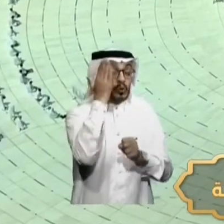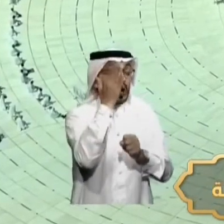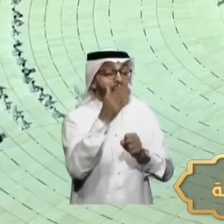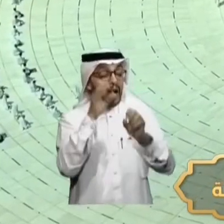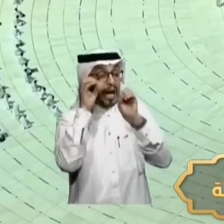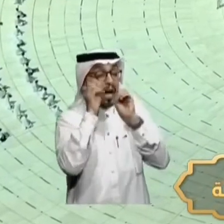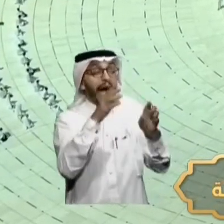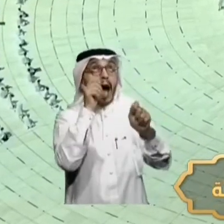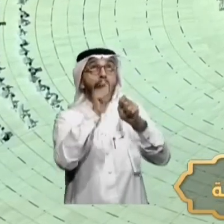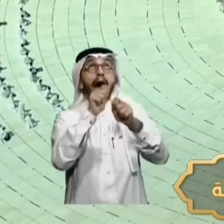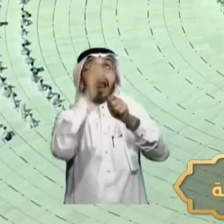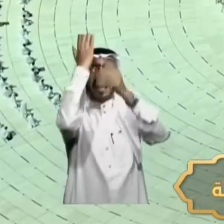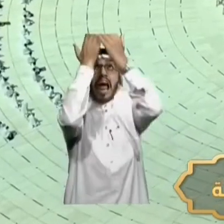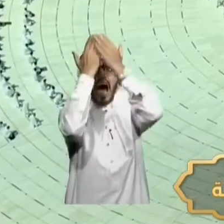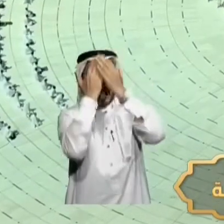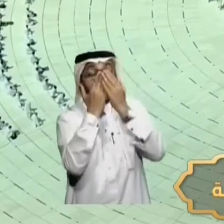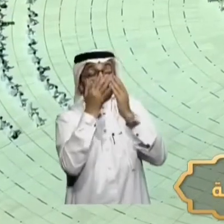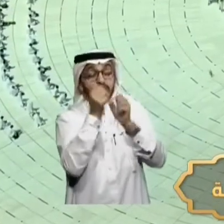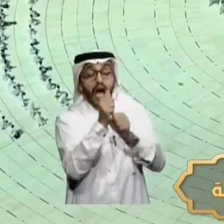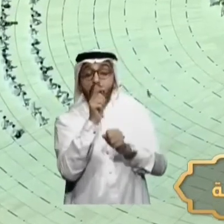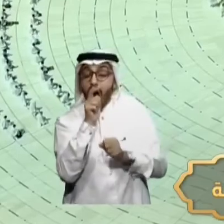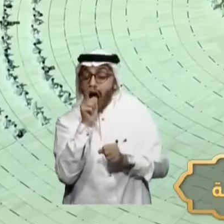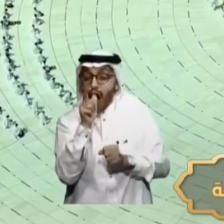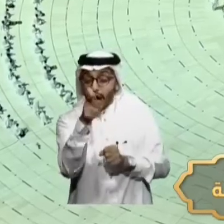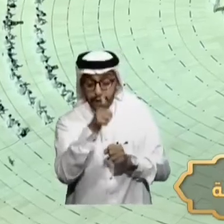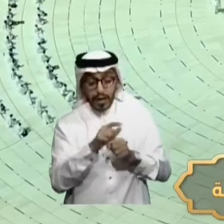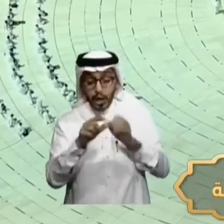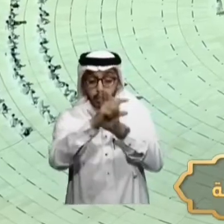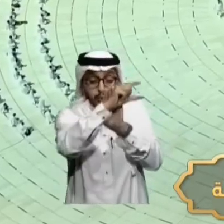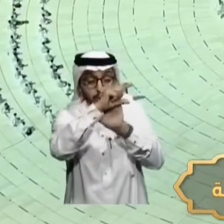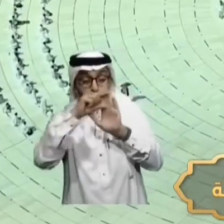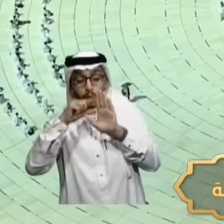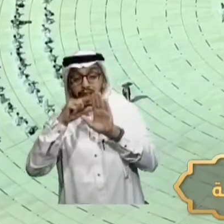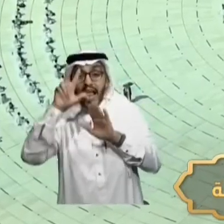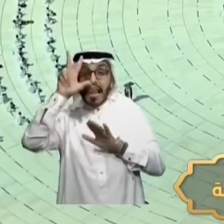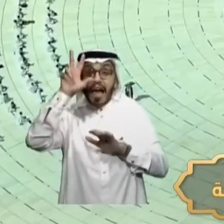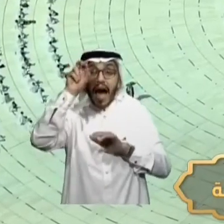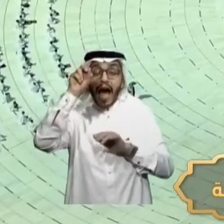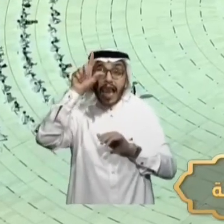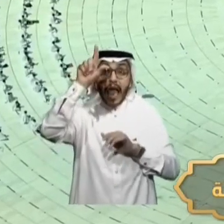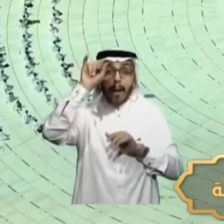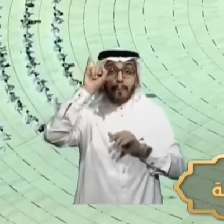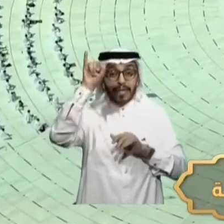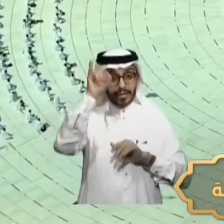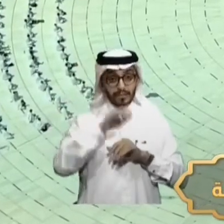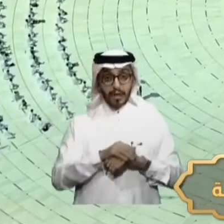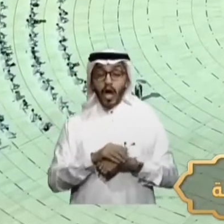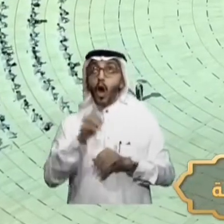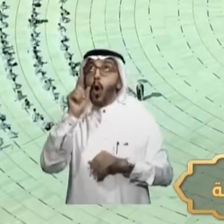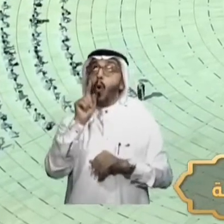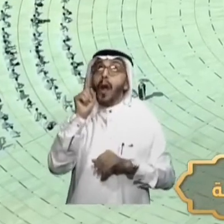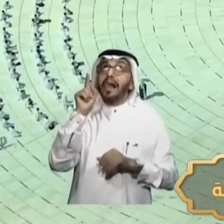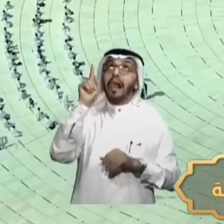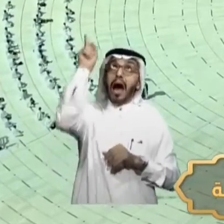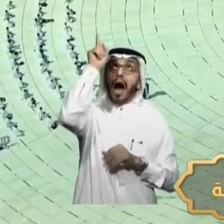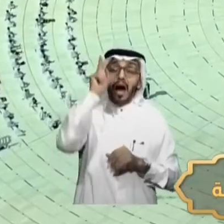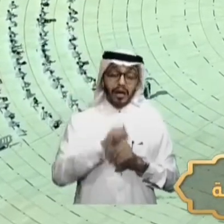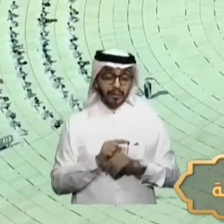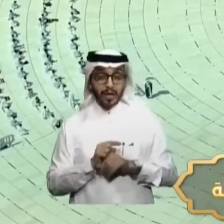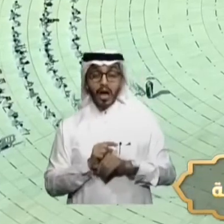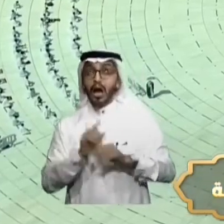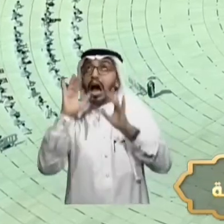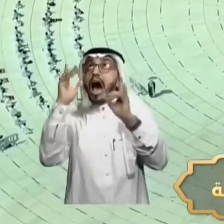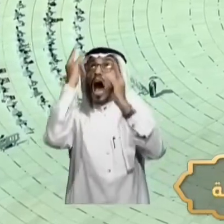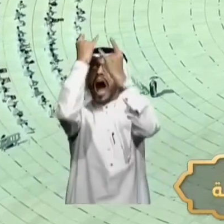مدح خالقه، واقرأ بربك مطلع سورة القلم. هو الله